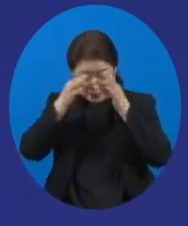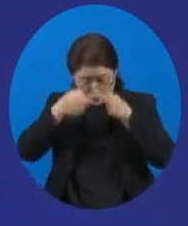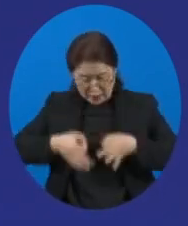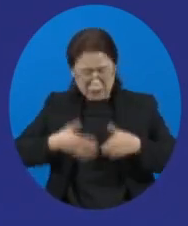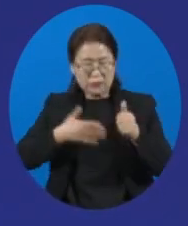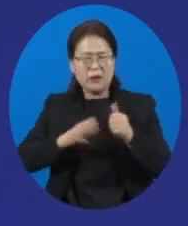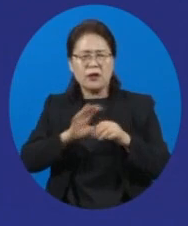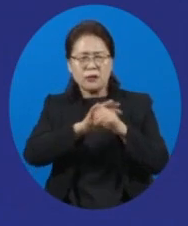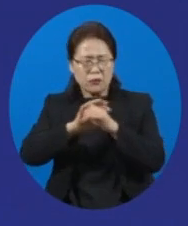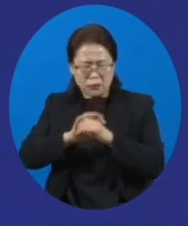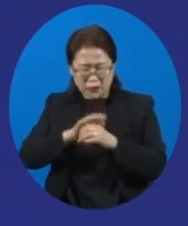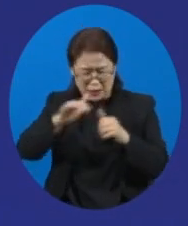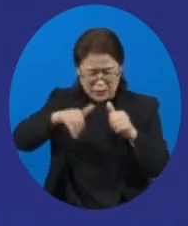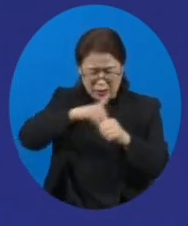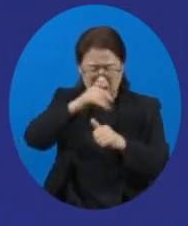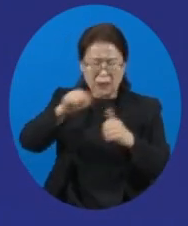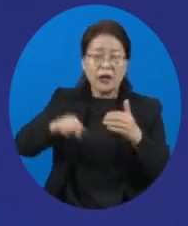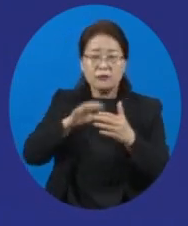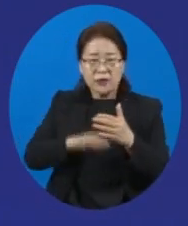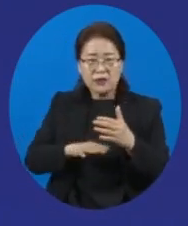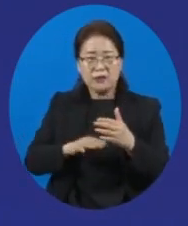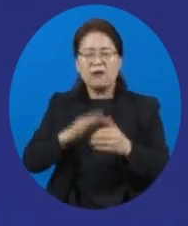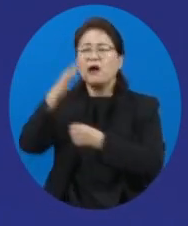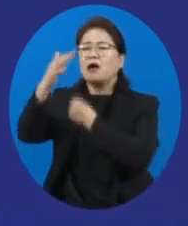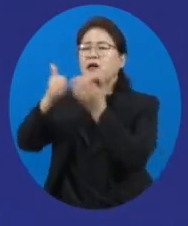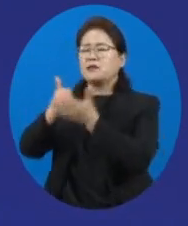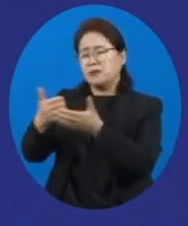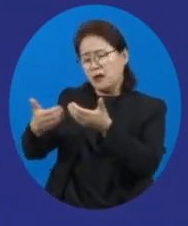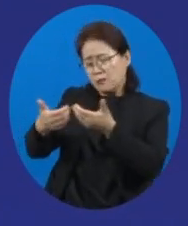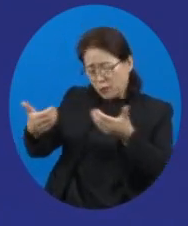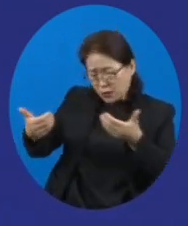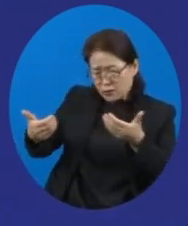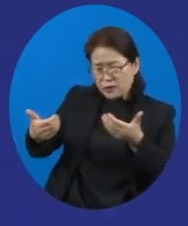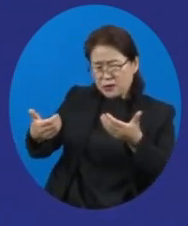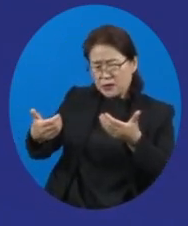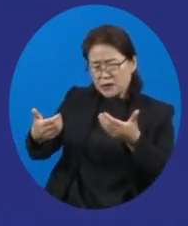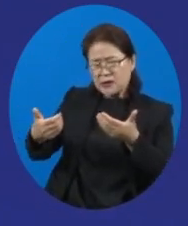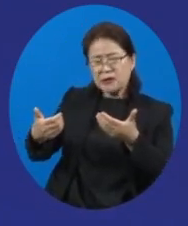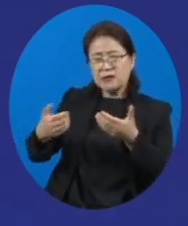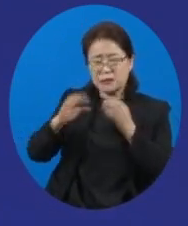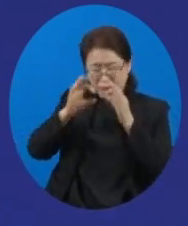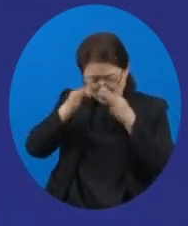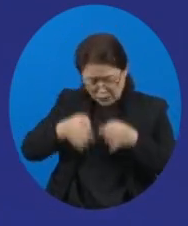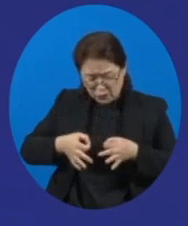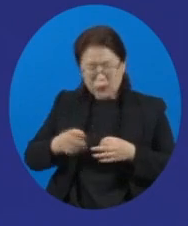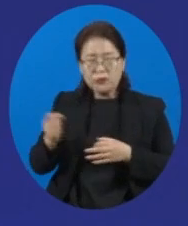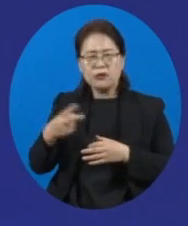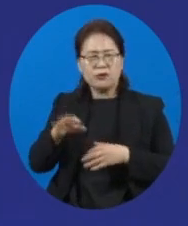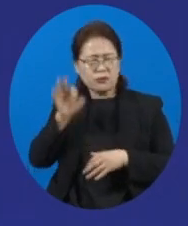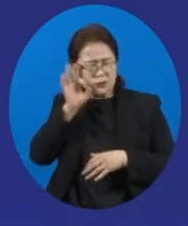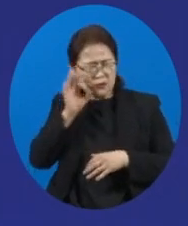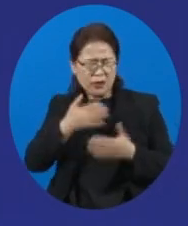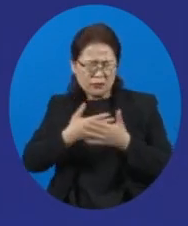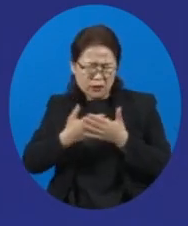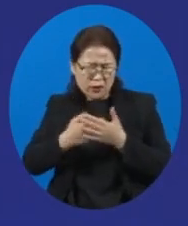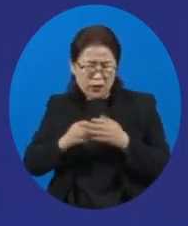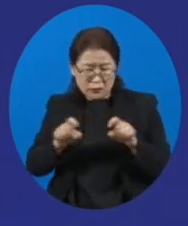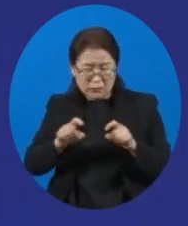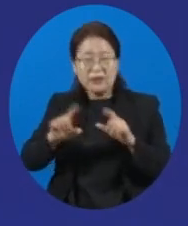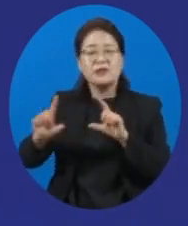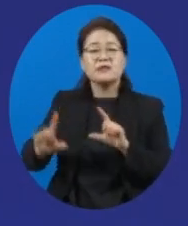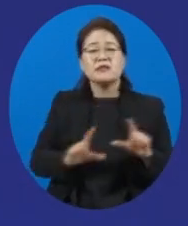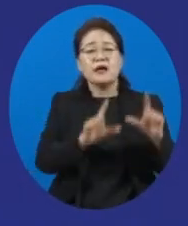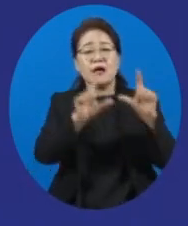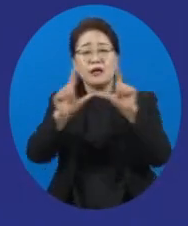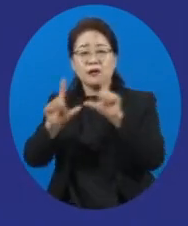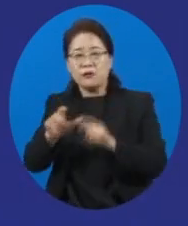코로나 상황을 지나면서 내가 하나님과 멀어져 있지 않는지, 그래서 수치와 불안과 두려움 가운데 인생을